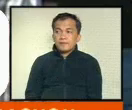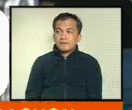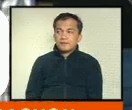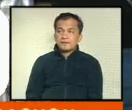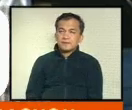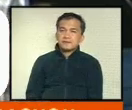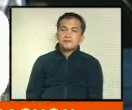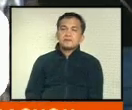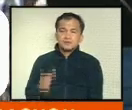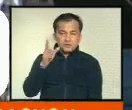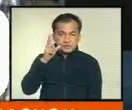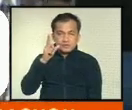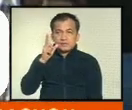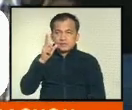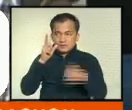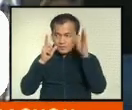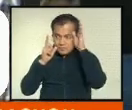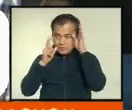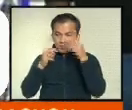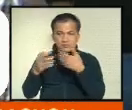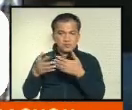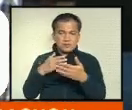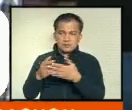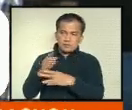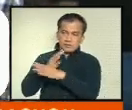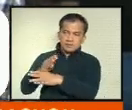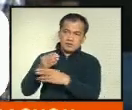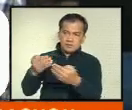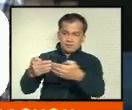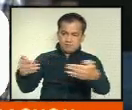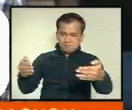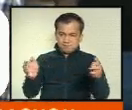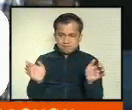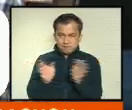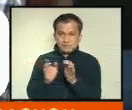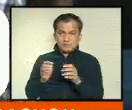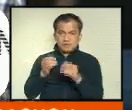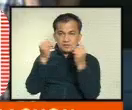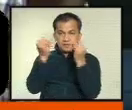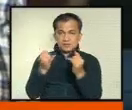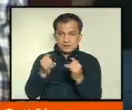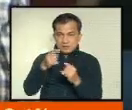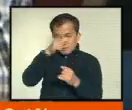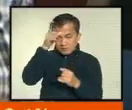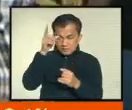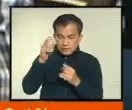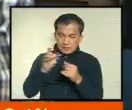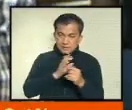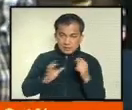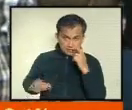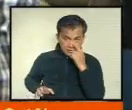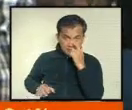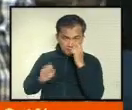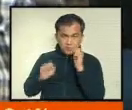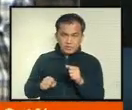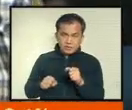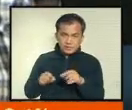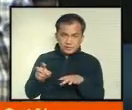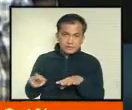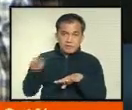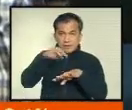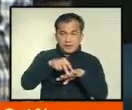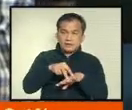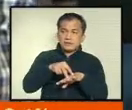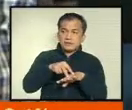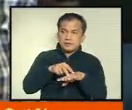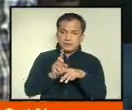Luchi at Bok, bagaman babarikadahan ng mga pulis ang paligid ng andas ng poong Itim na Nazareno, ay pwede pa rin naman itong